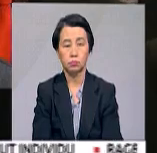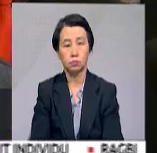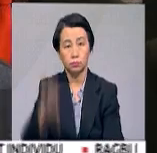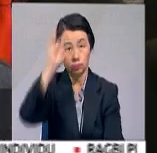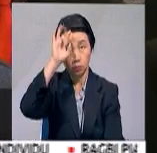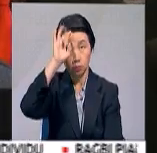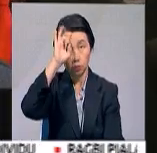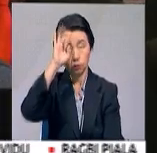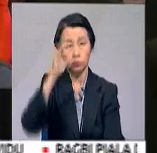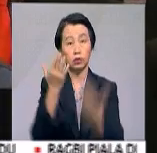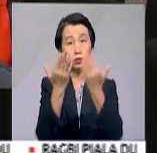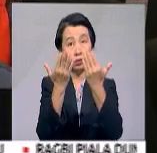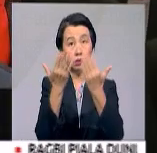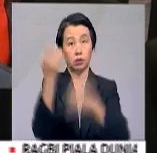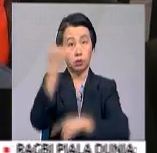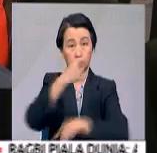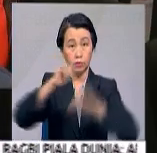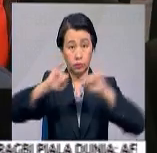InsyaAllah doakan ni hari Jumaat ni.